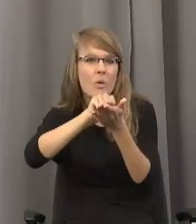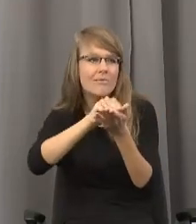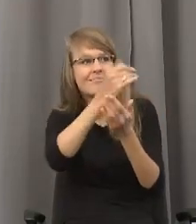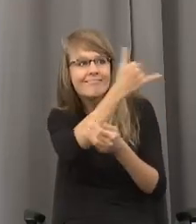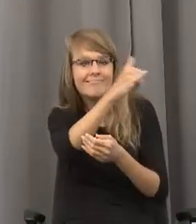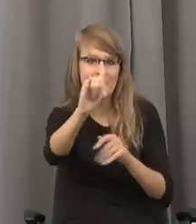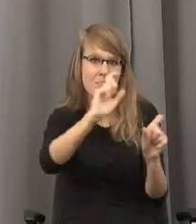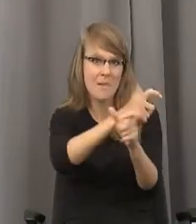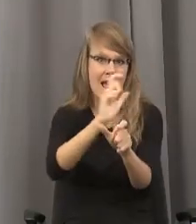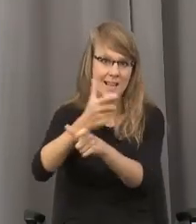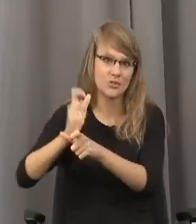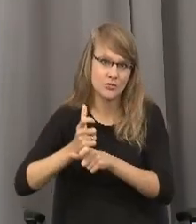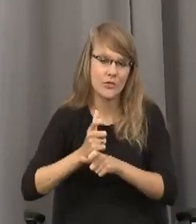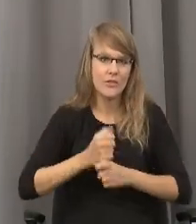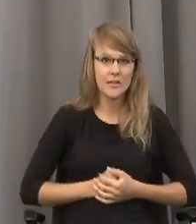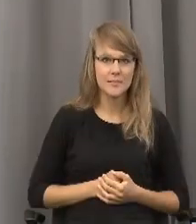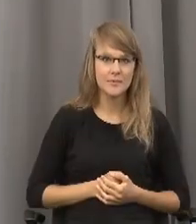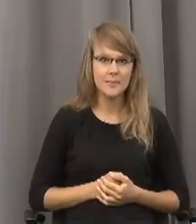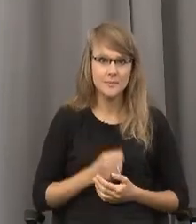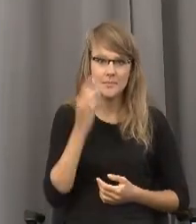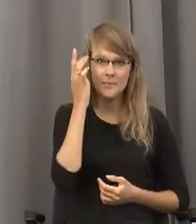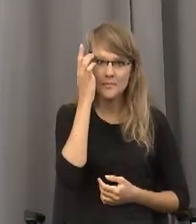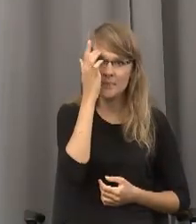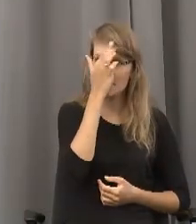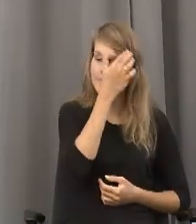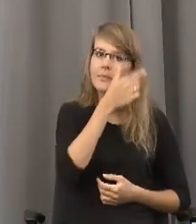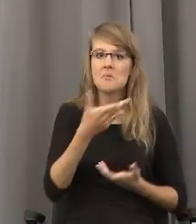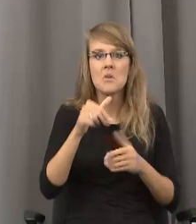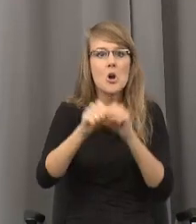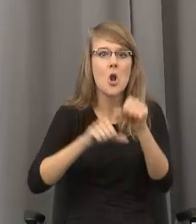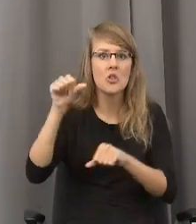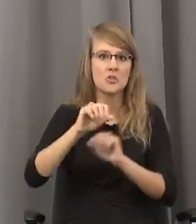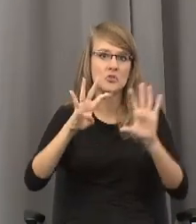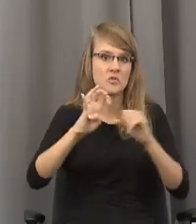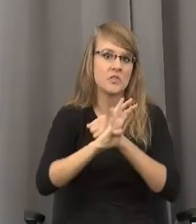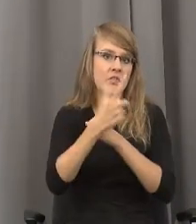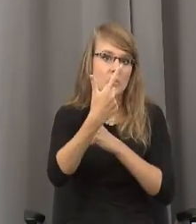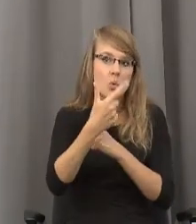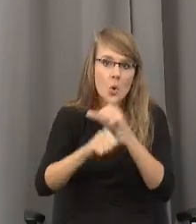w innych krajach. I myśmy powstali w 92 roku, potem